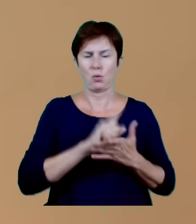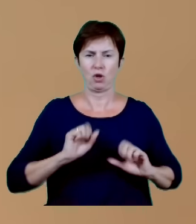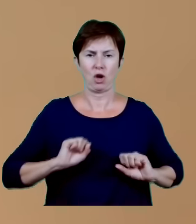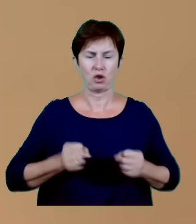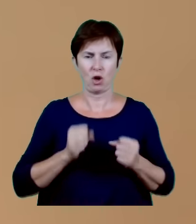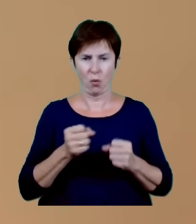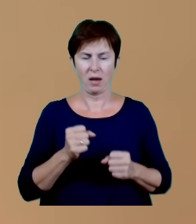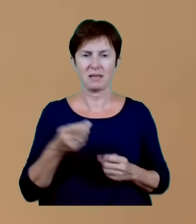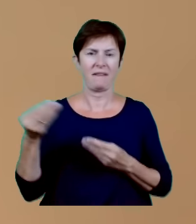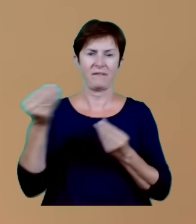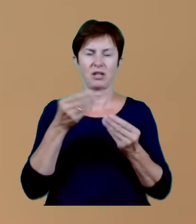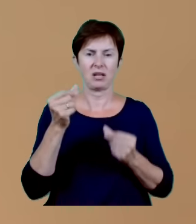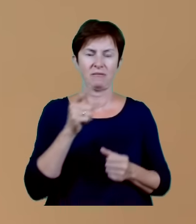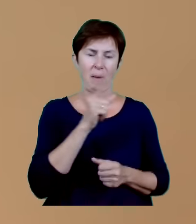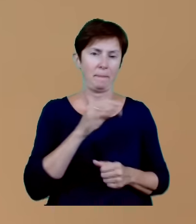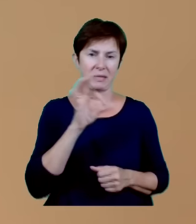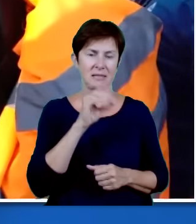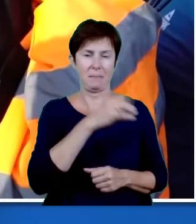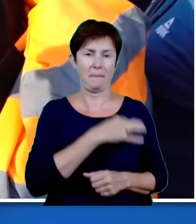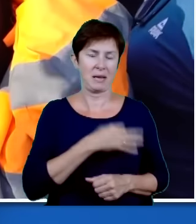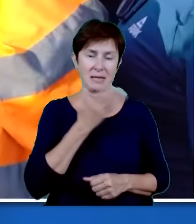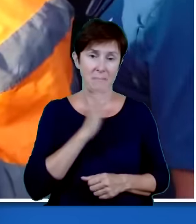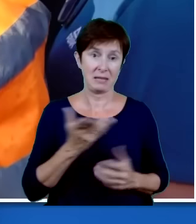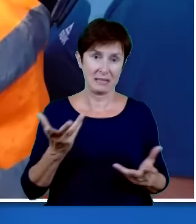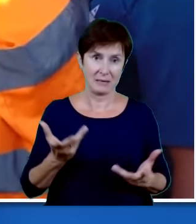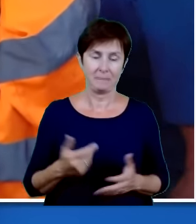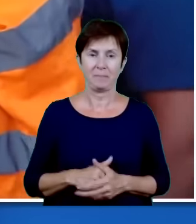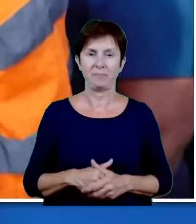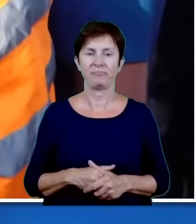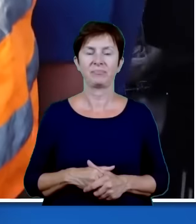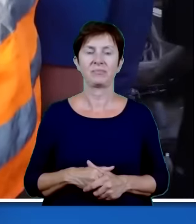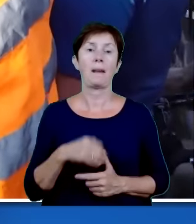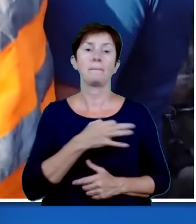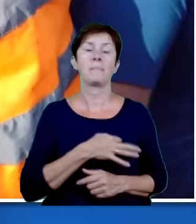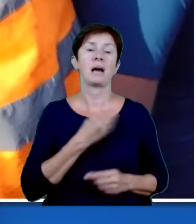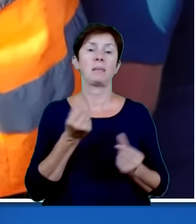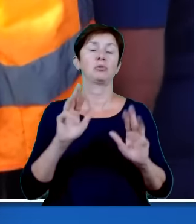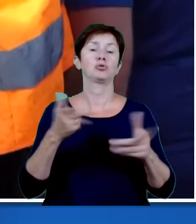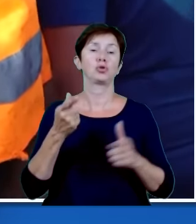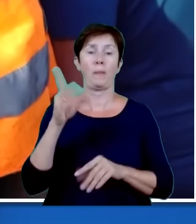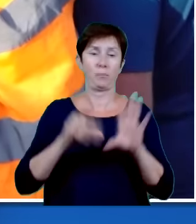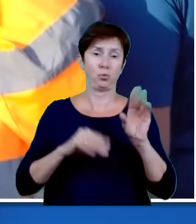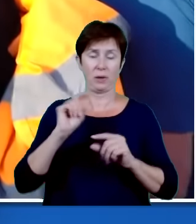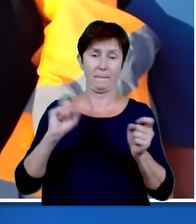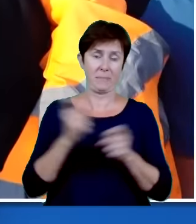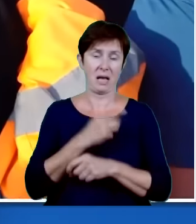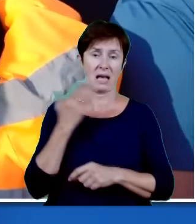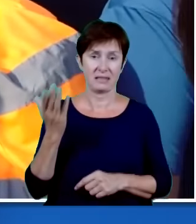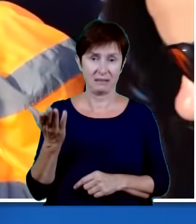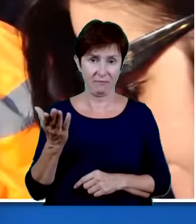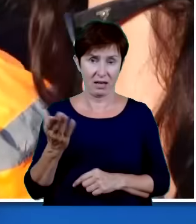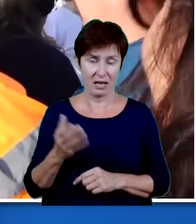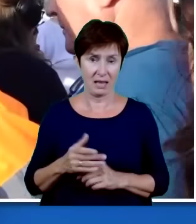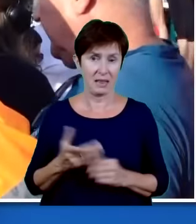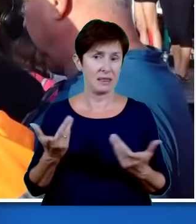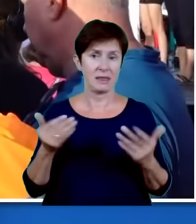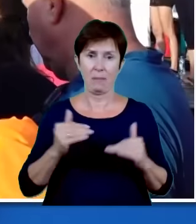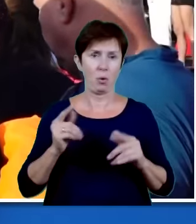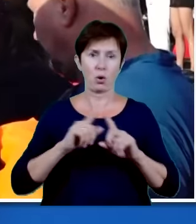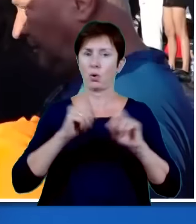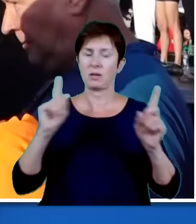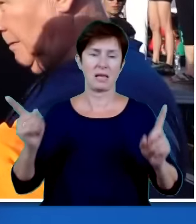politycznych które obowiązuje w naszym kraju a więc partie są finansowane z budżetu państwa de facto nie mogą być finansowane z żadnych